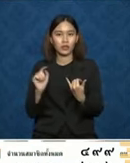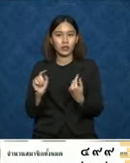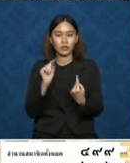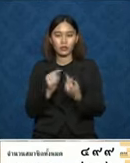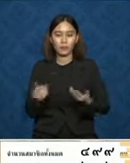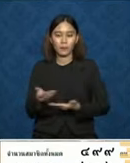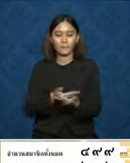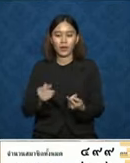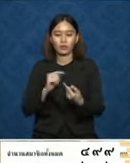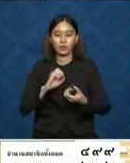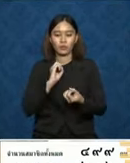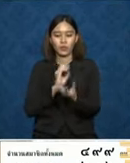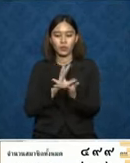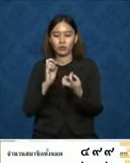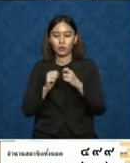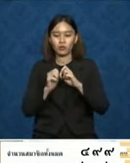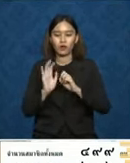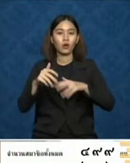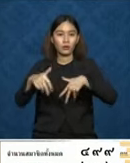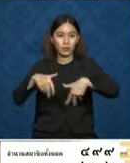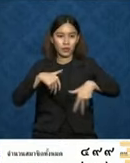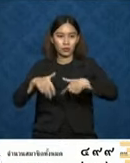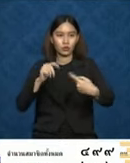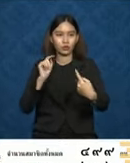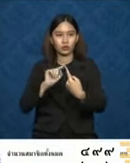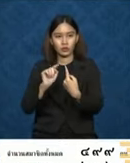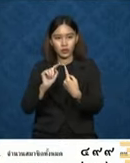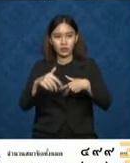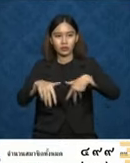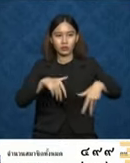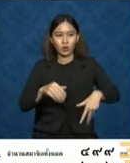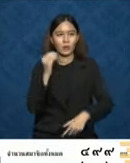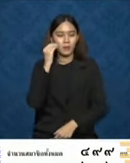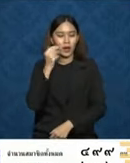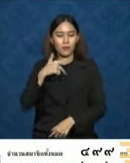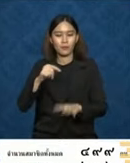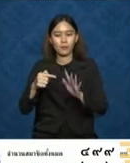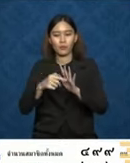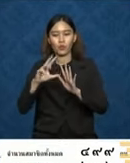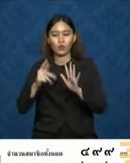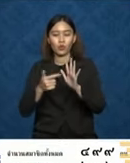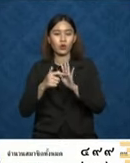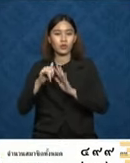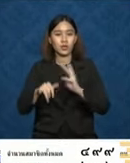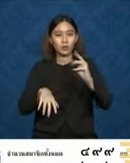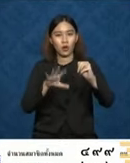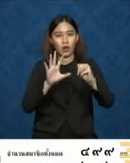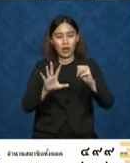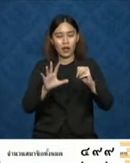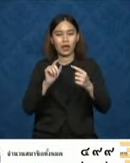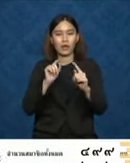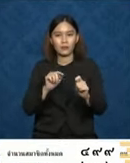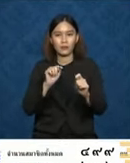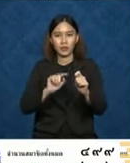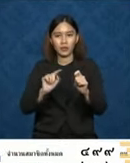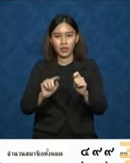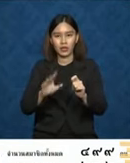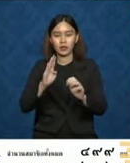รือปัญหาความเดือดร้อนของพี่น้องประชาชนชาวชุมชนบ้านภูไชยหมู่ที่ 5ตำบลเขาไม้แก้วอำเภอ